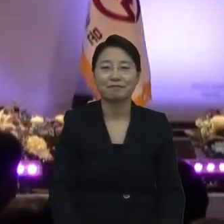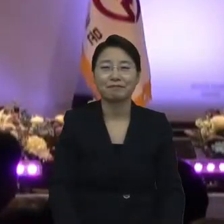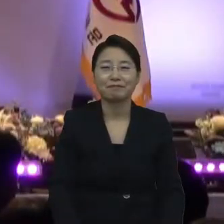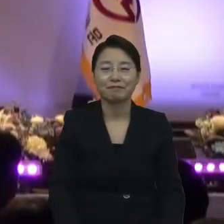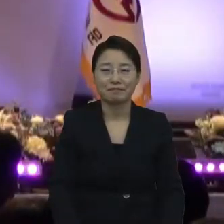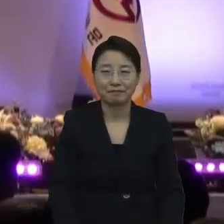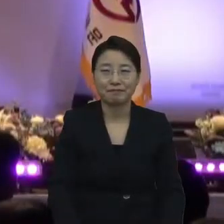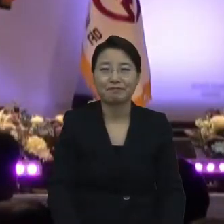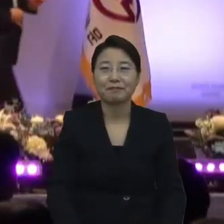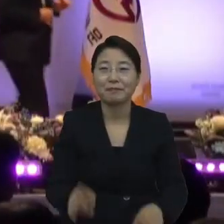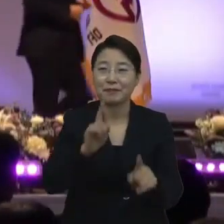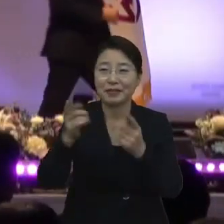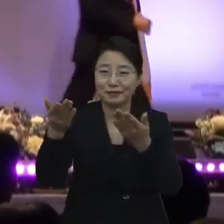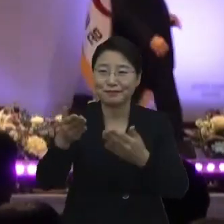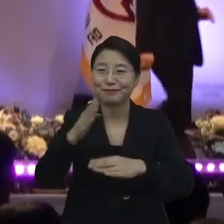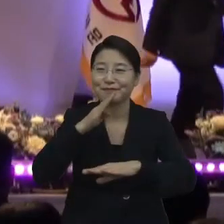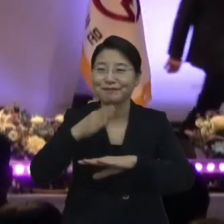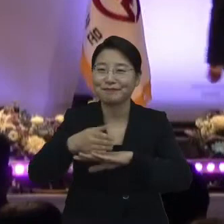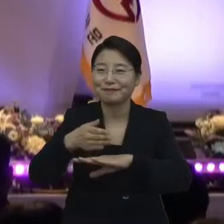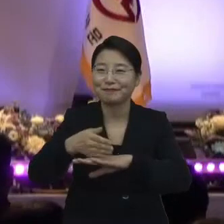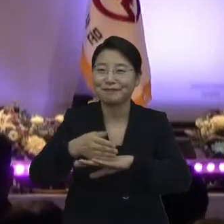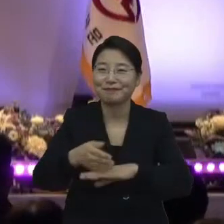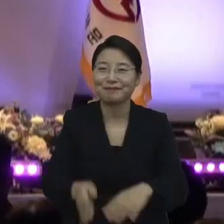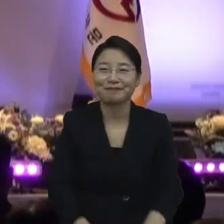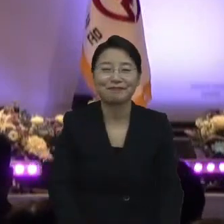네, 좋은 말씀 감사드립니다.